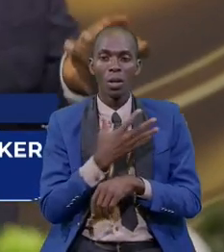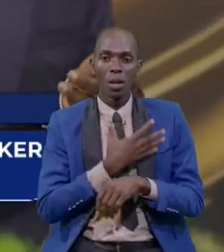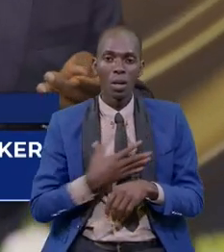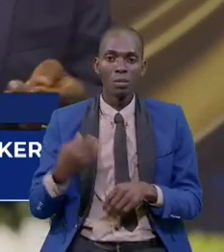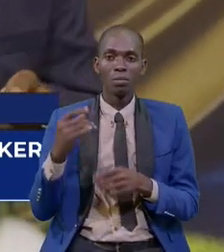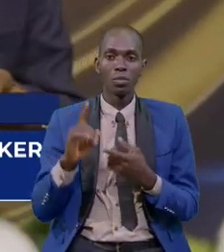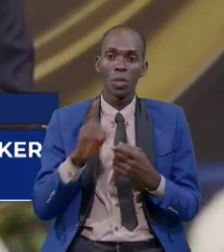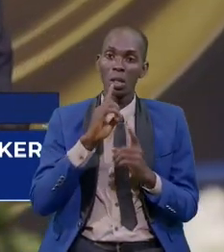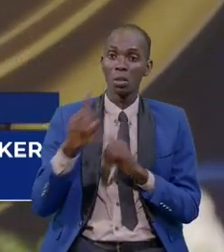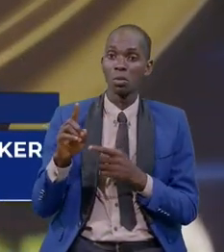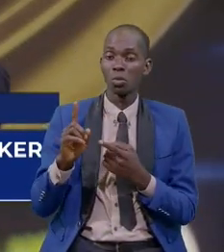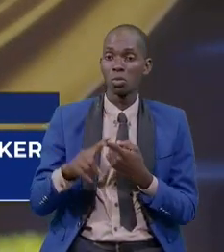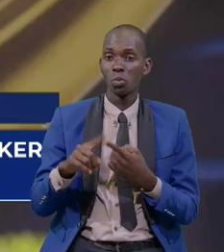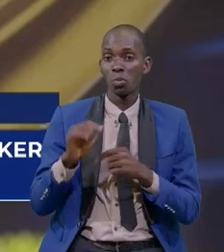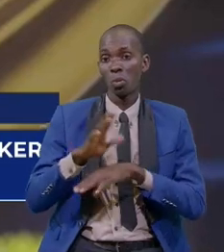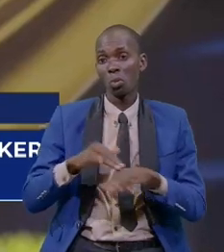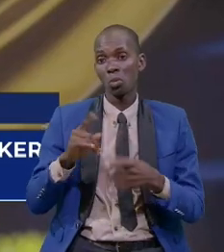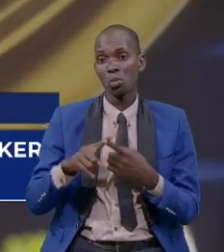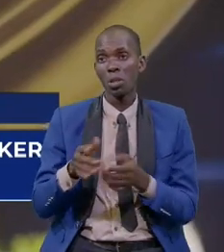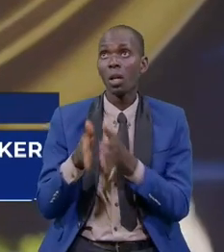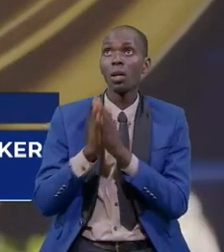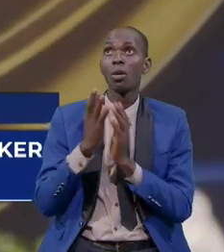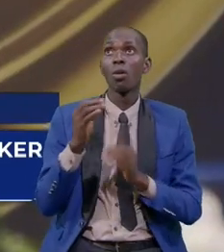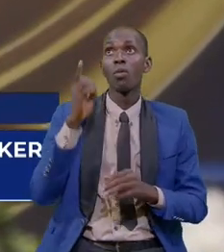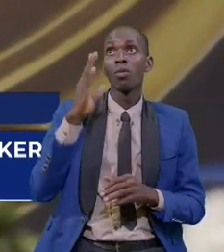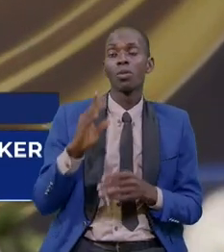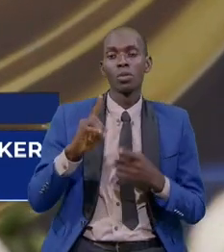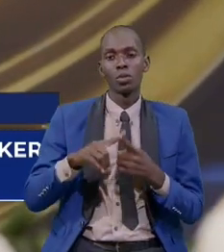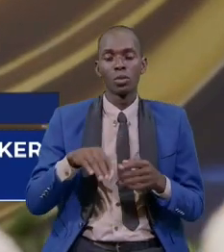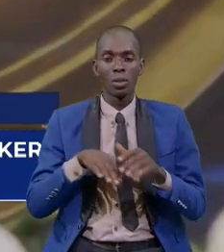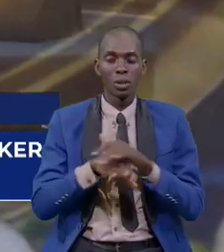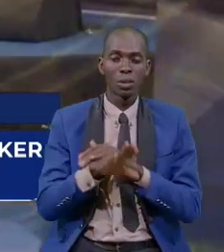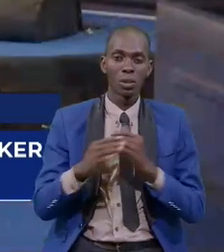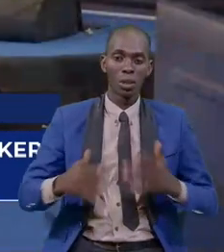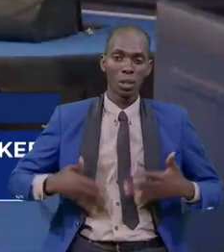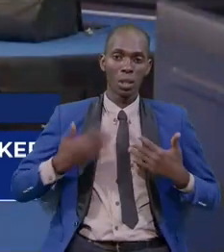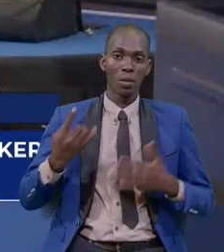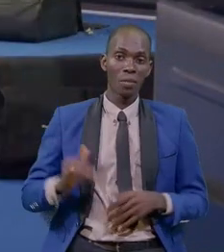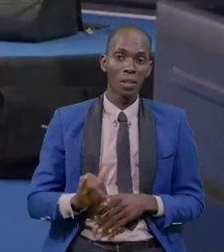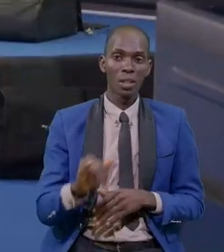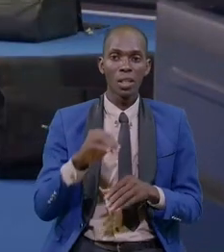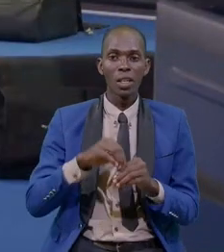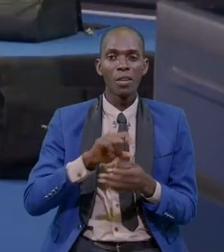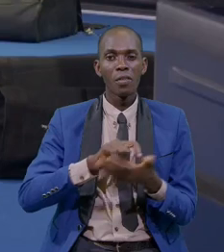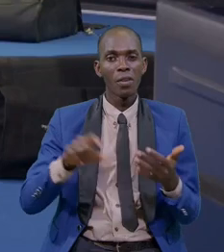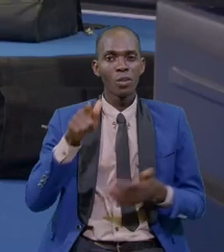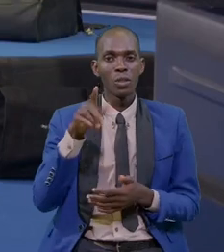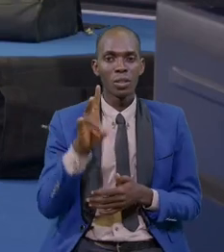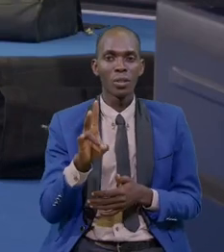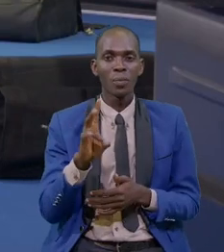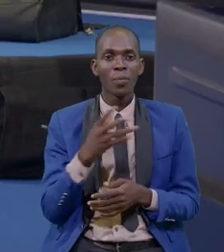de Dieu qu'il voudrait faire. Il voudrait aller dans la vie éternelle. Verset 27.